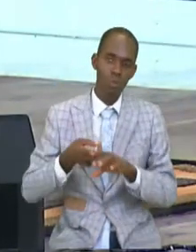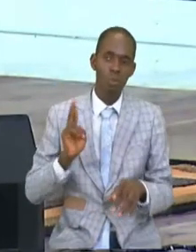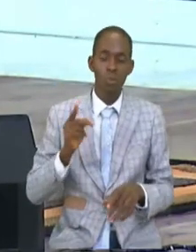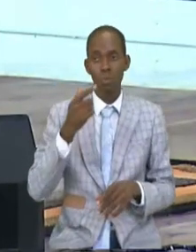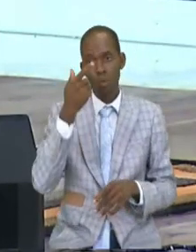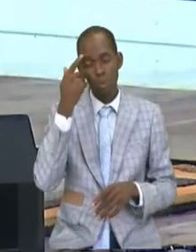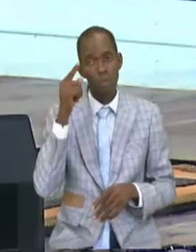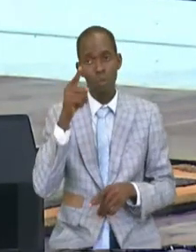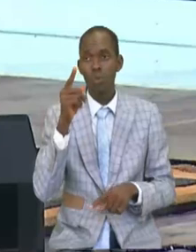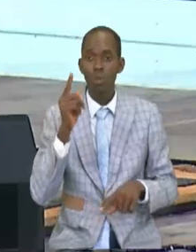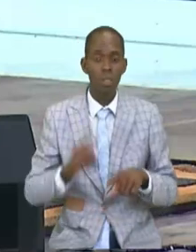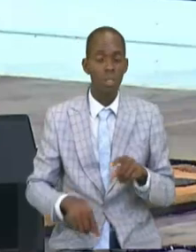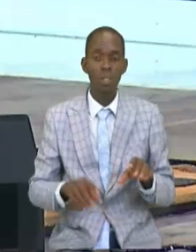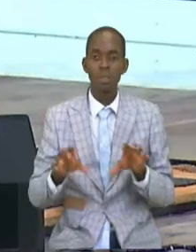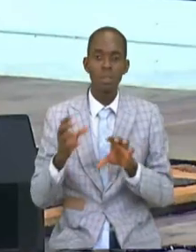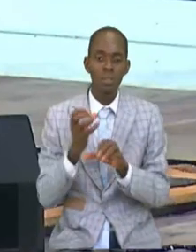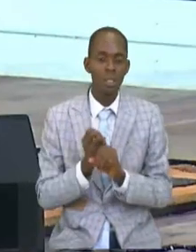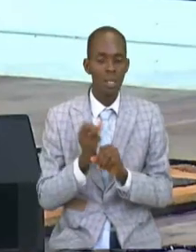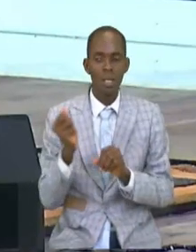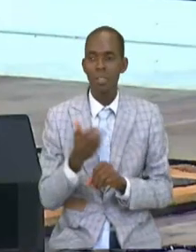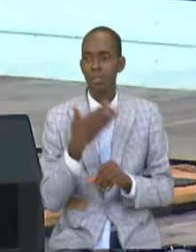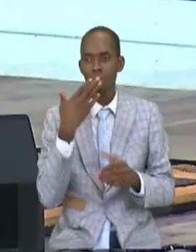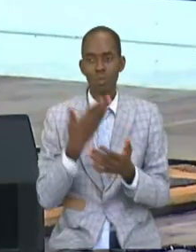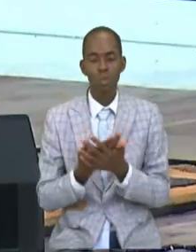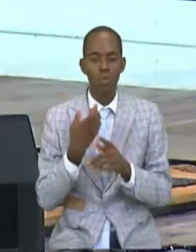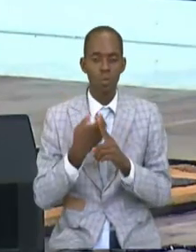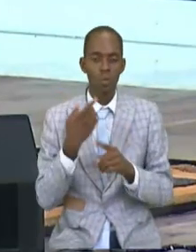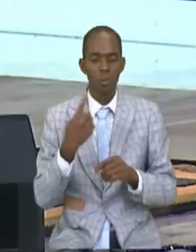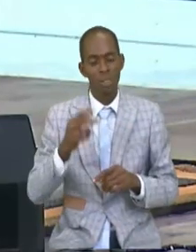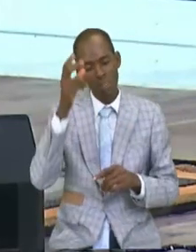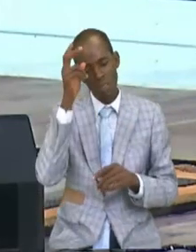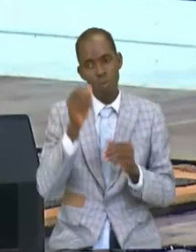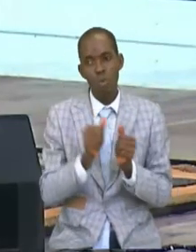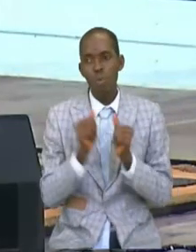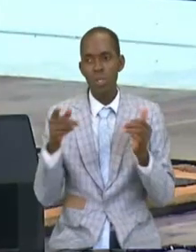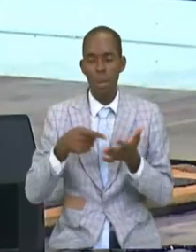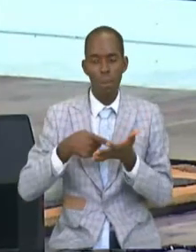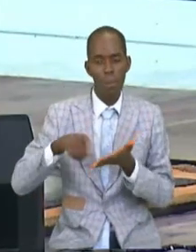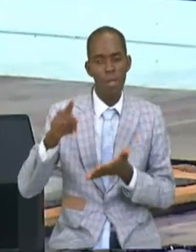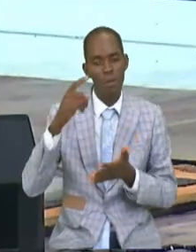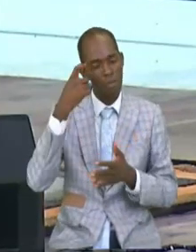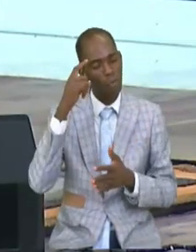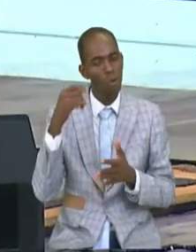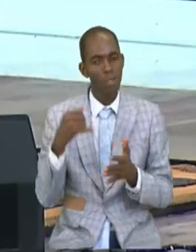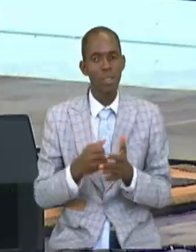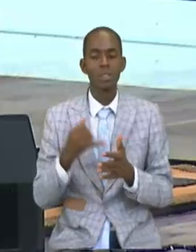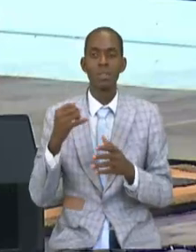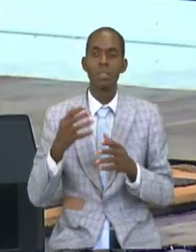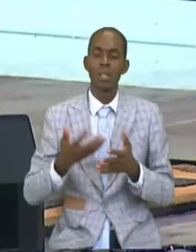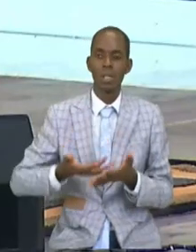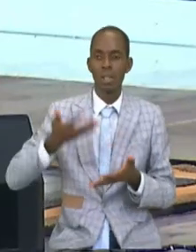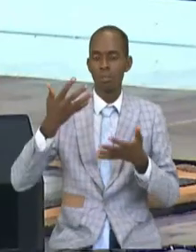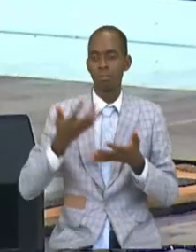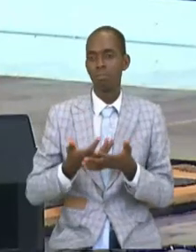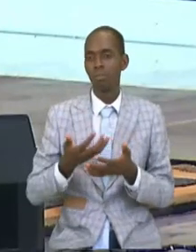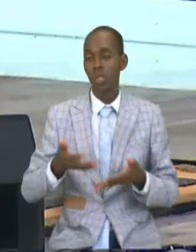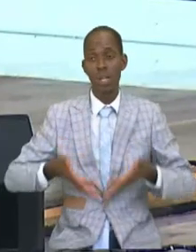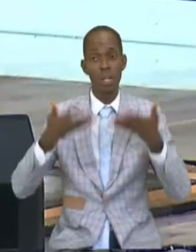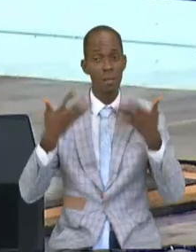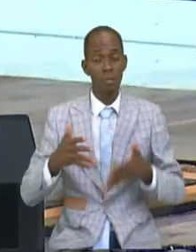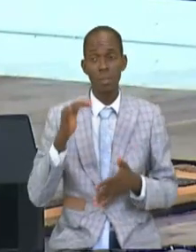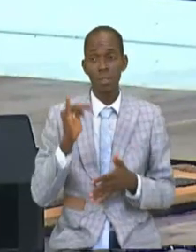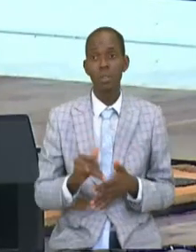Dieu. Tu ne peux rien obtenir du diable sans payer pour cela de toute ta